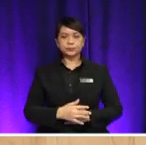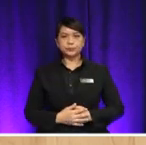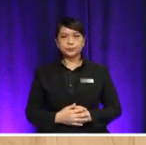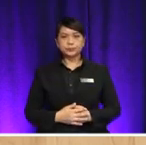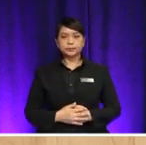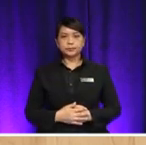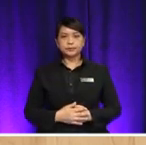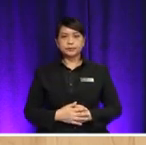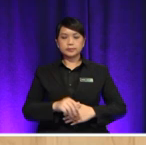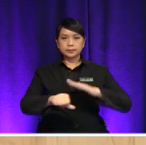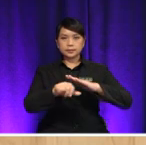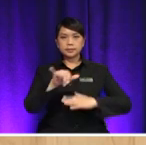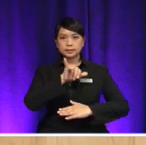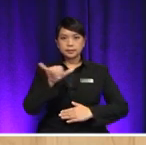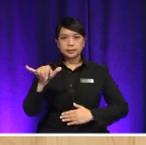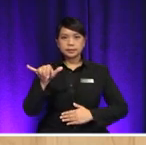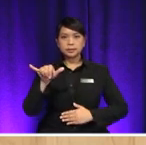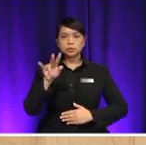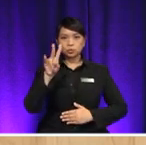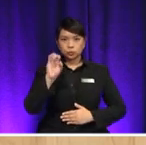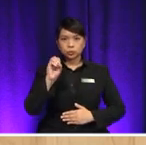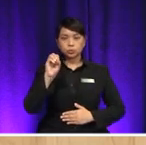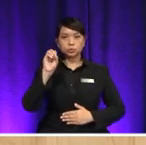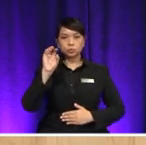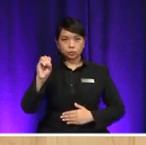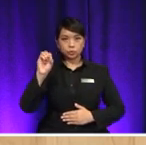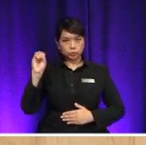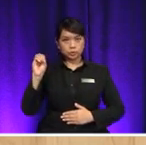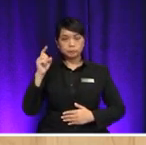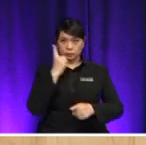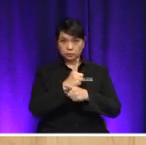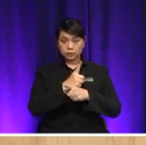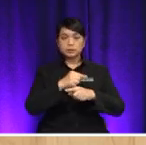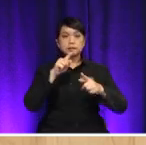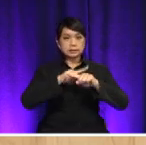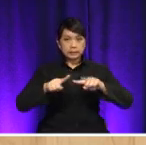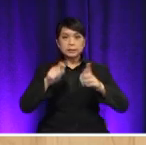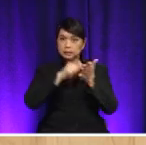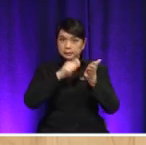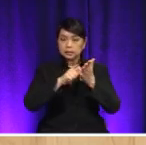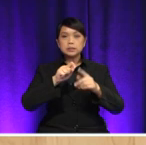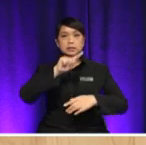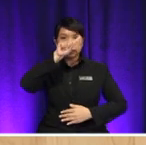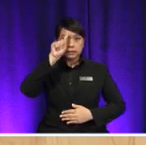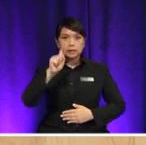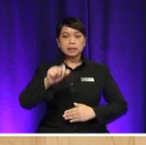asasnya dibagi asas adalah tahun 2000 tiba-tiba ditanya asas 2015